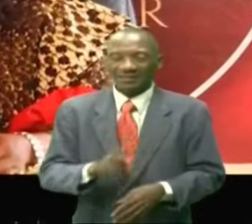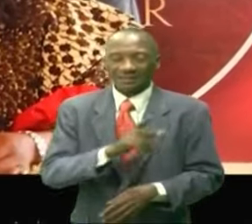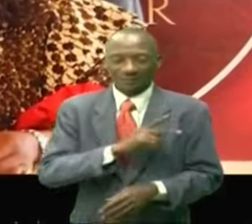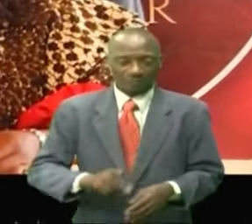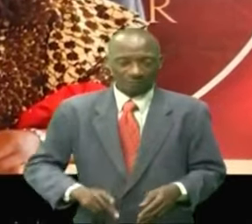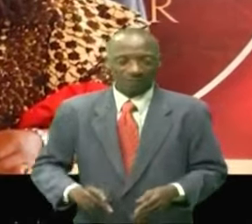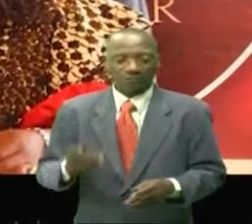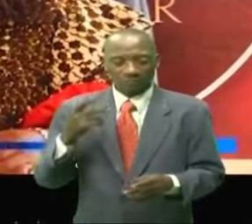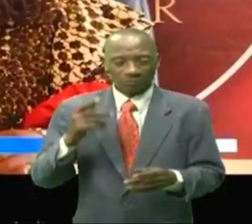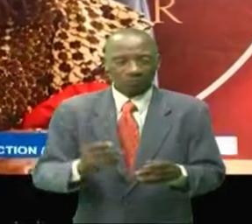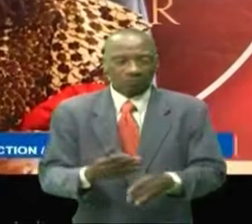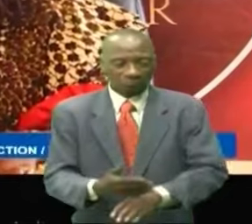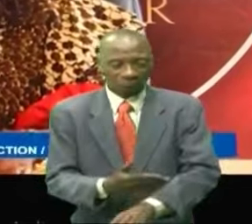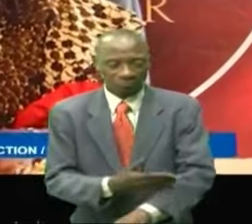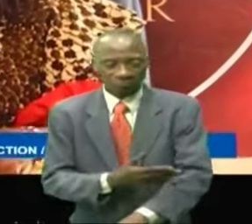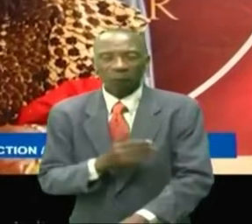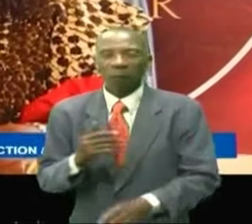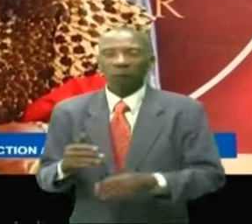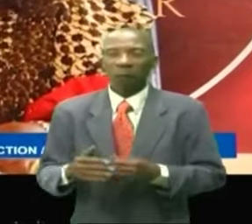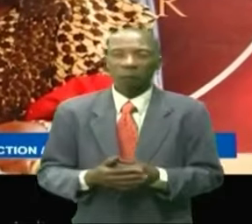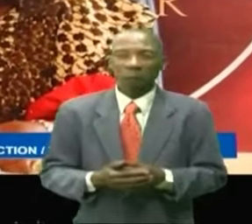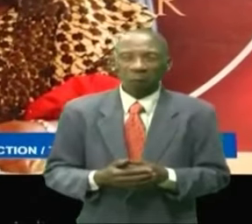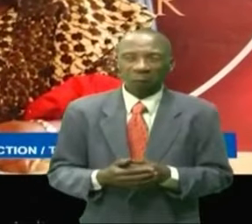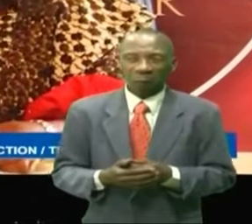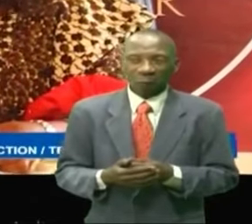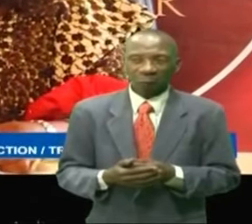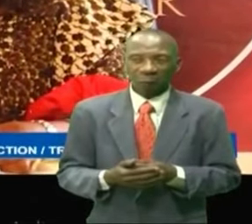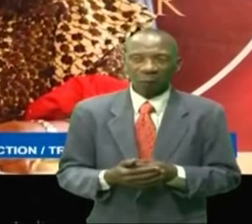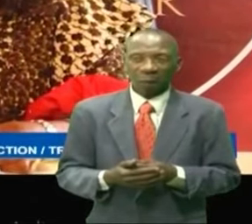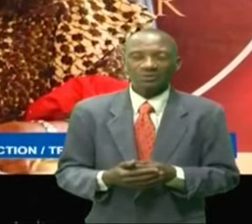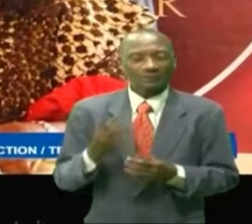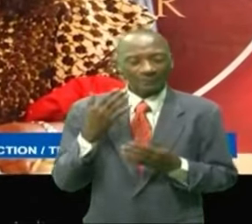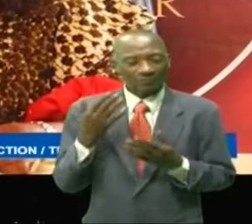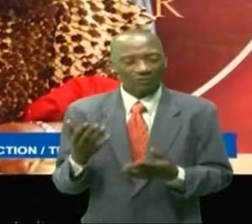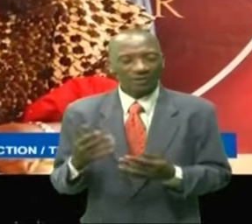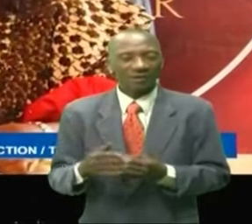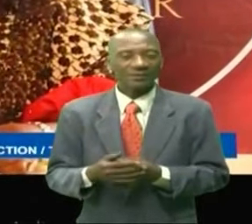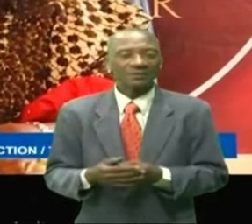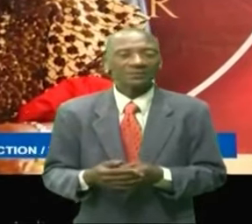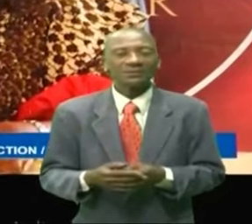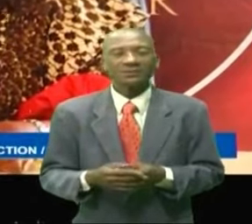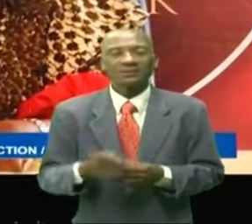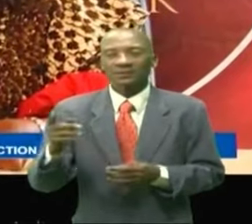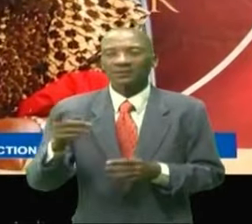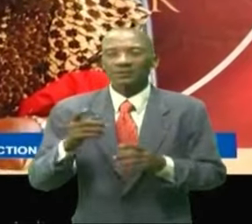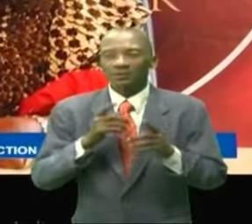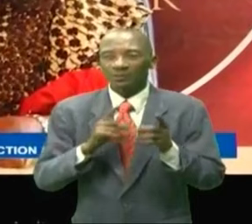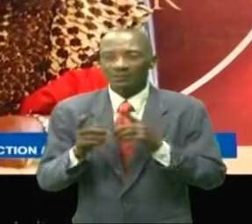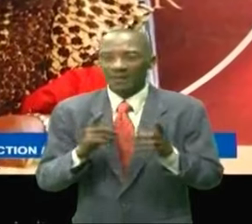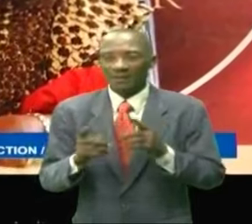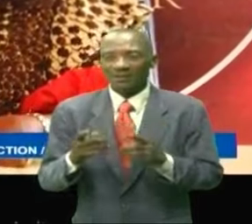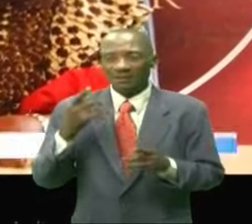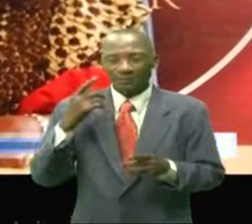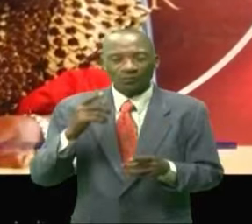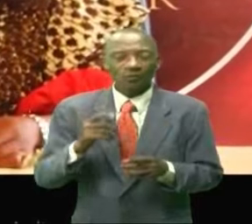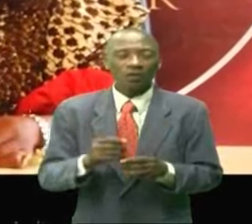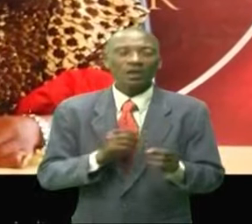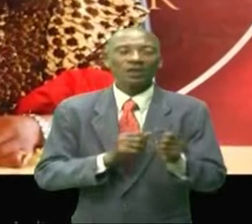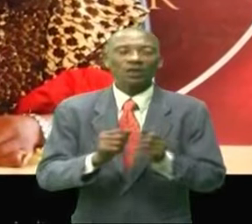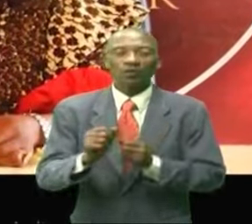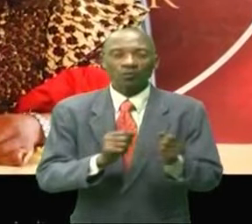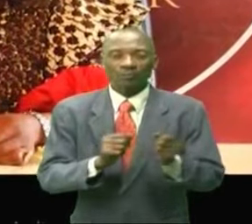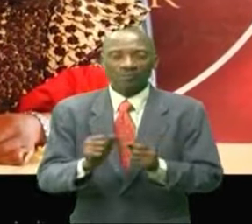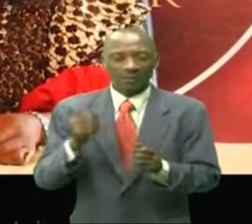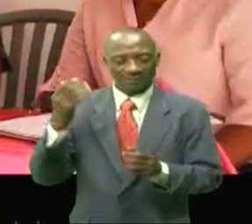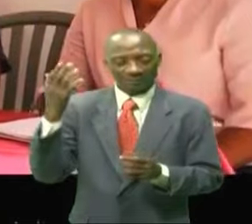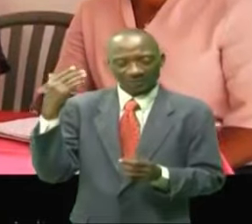de Maman Marie Mouilou au titre de marraine idéologique de notre prix qui est décerné chaque fin du